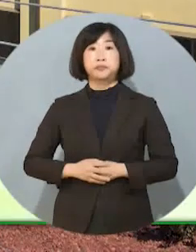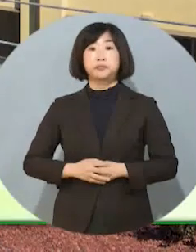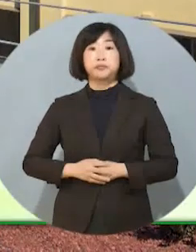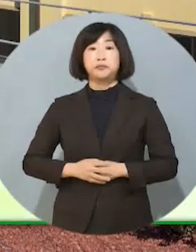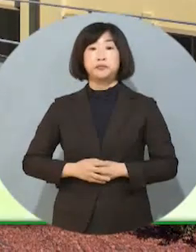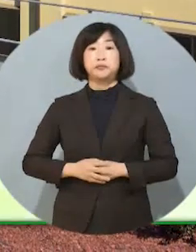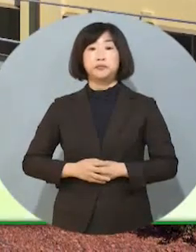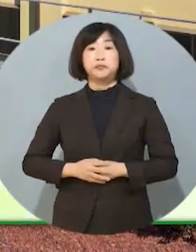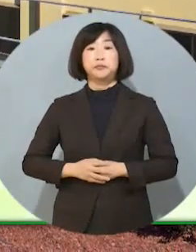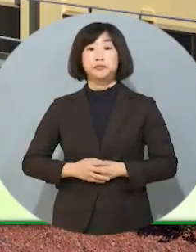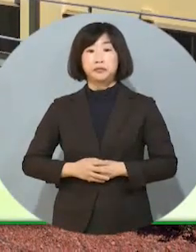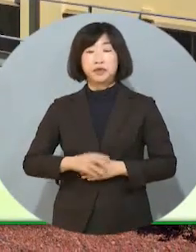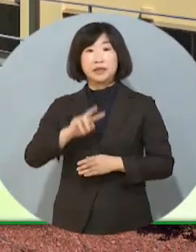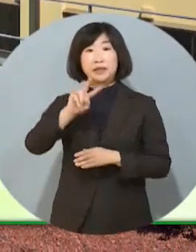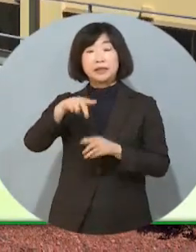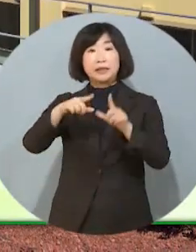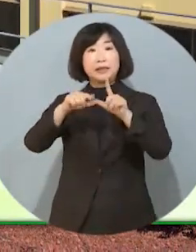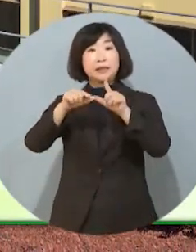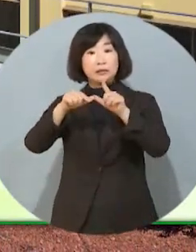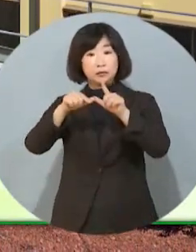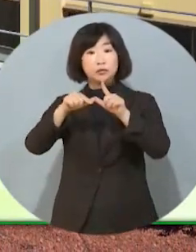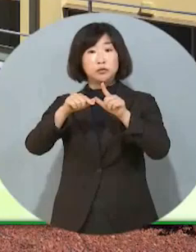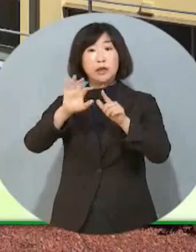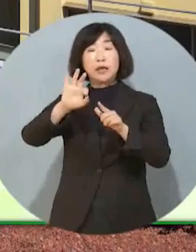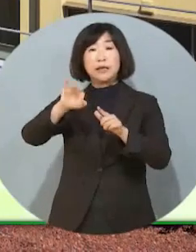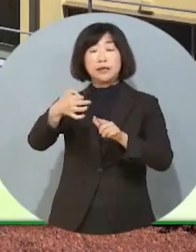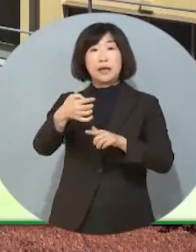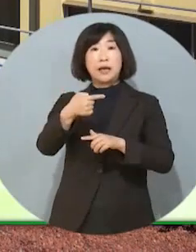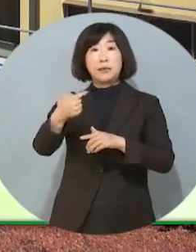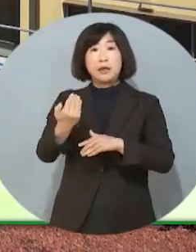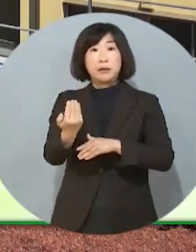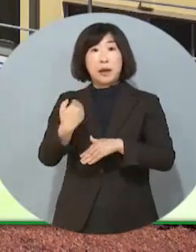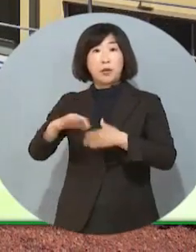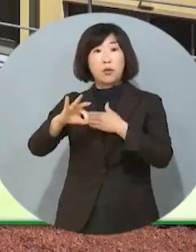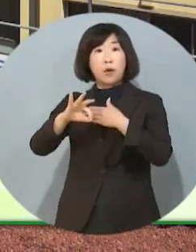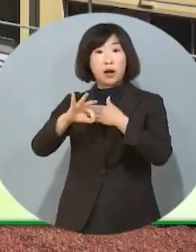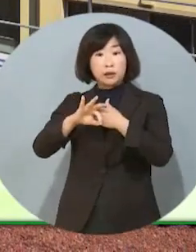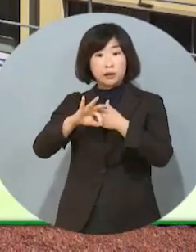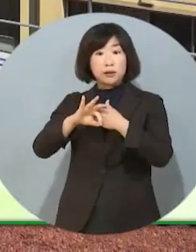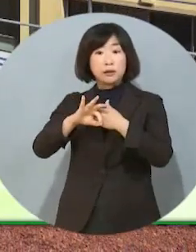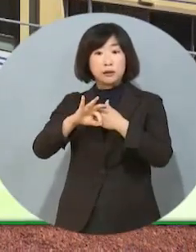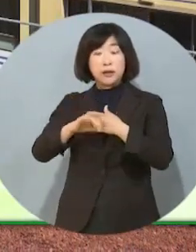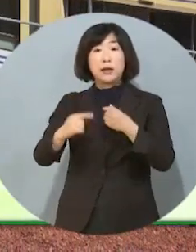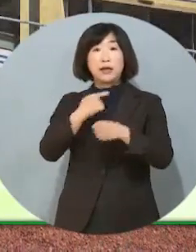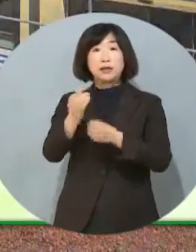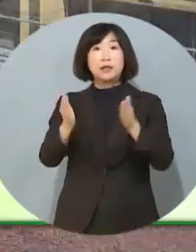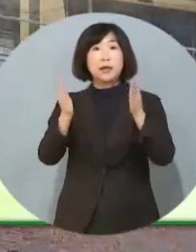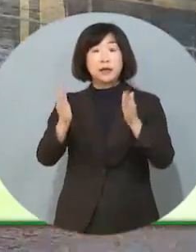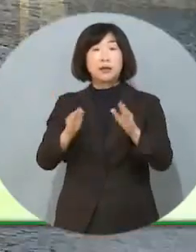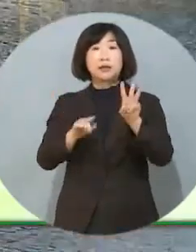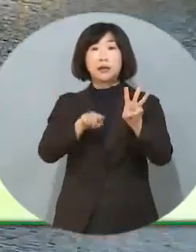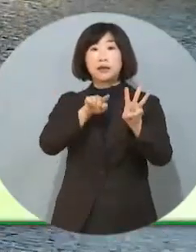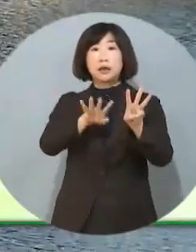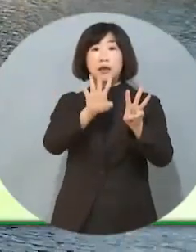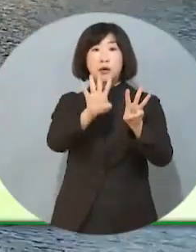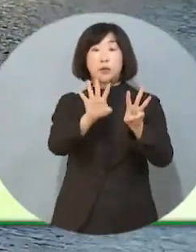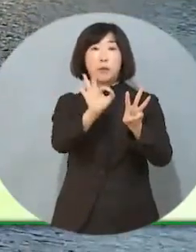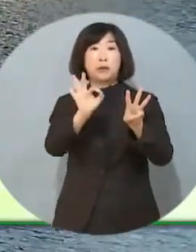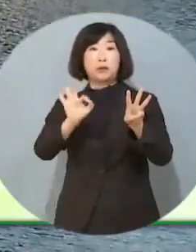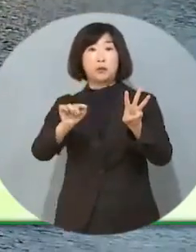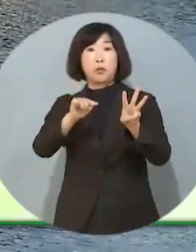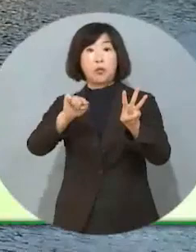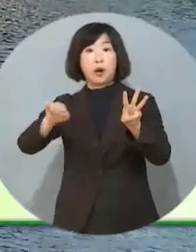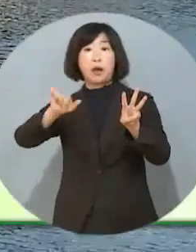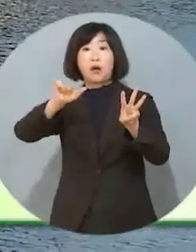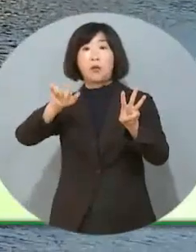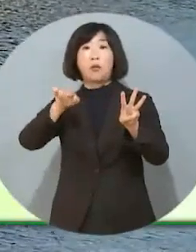です利率は税引前の仮条件で年3.40から